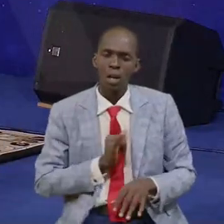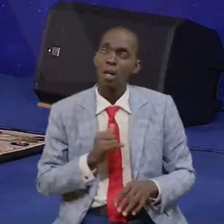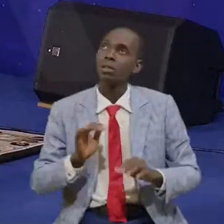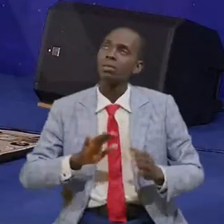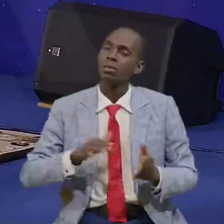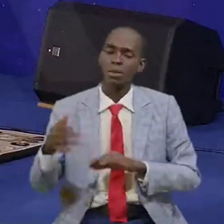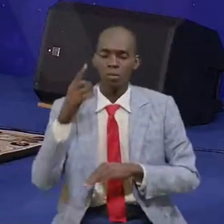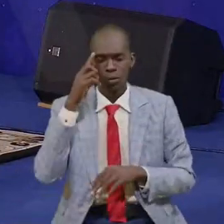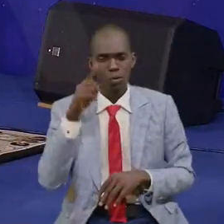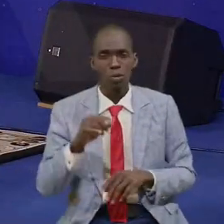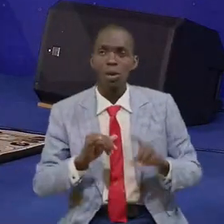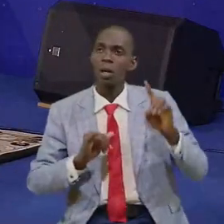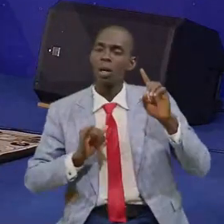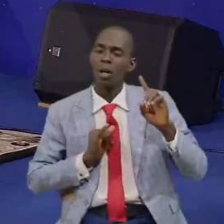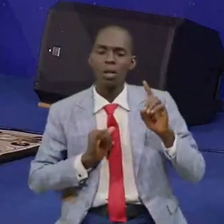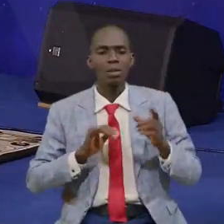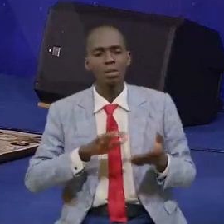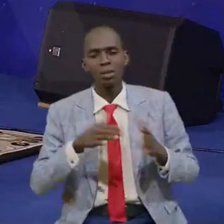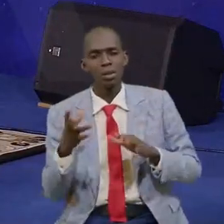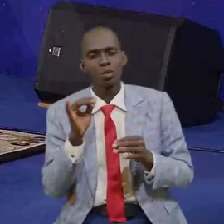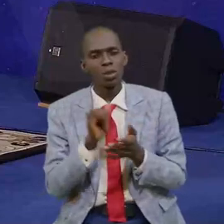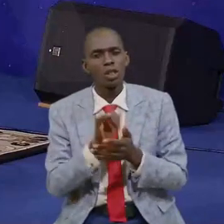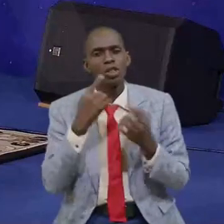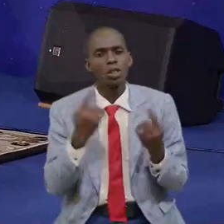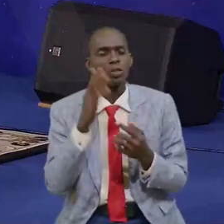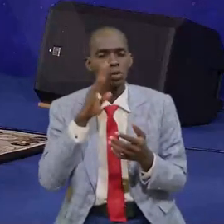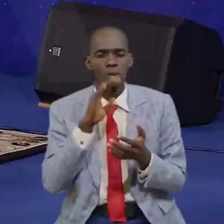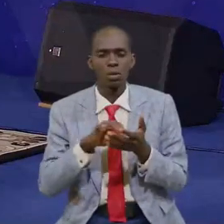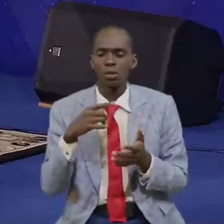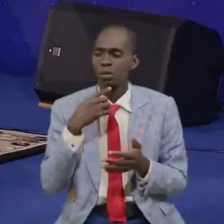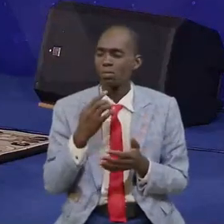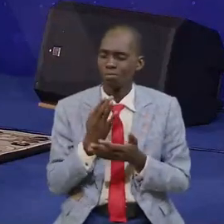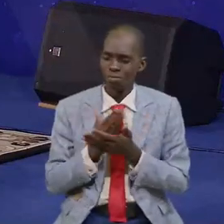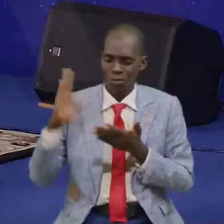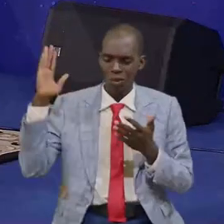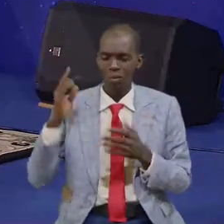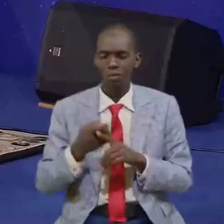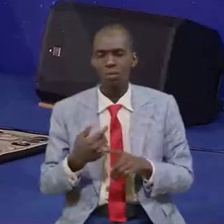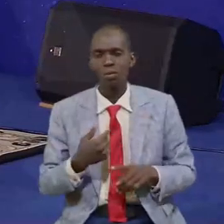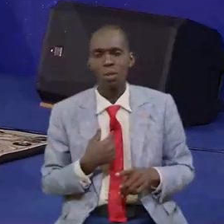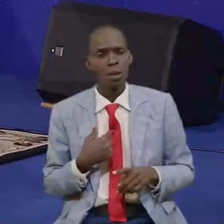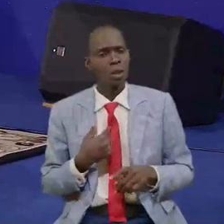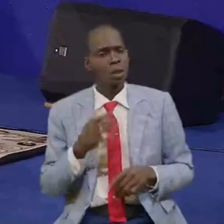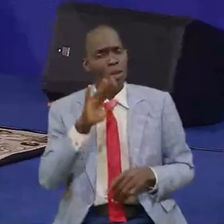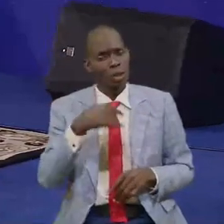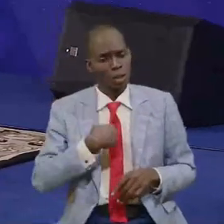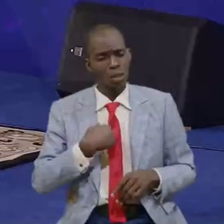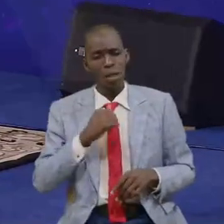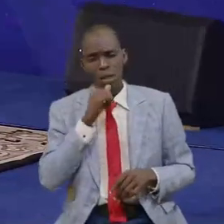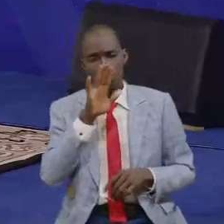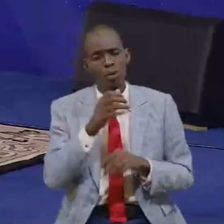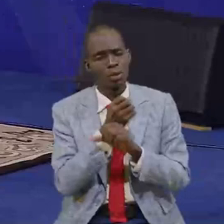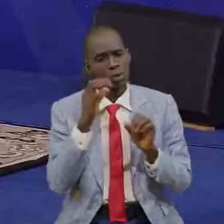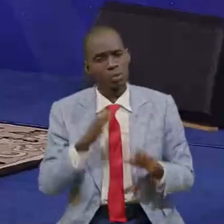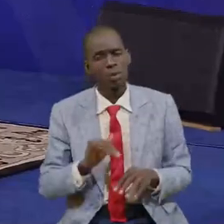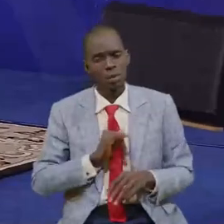suis mort pour que tes péchés soient ôtés. Tu dis, débarrasse-toi de là. Je suis ton sauveur. Je suis Jésus. Je suis le